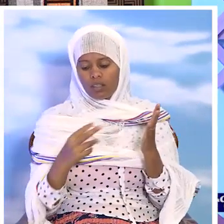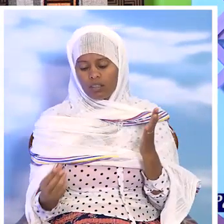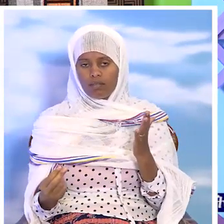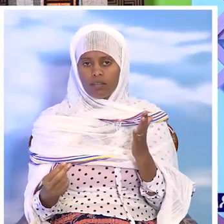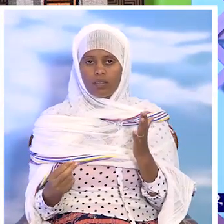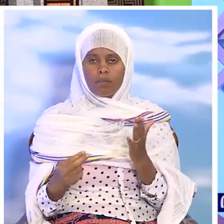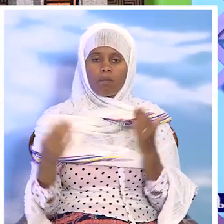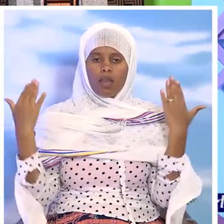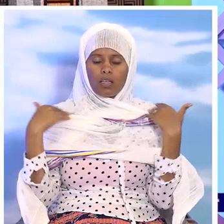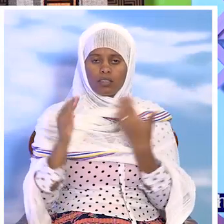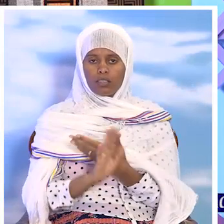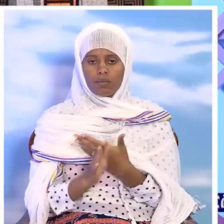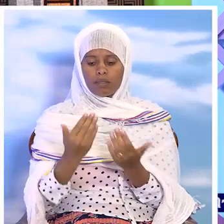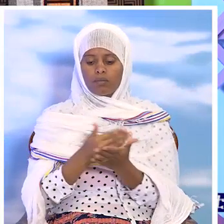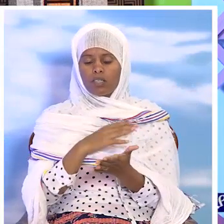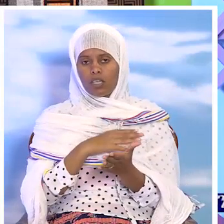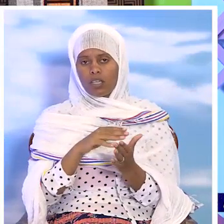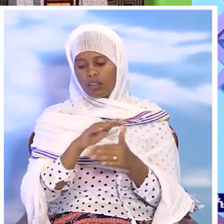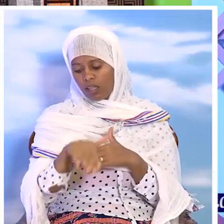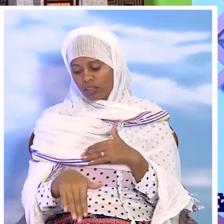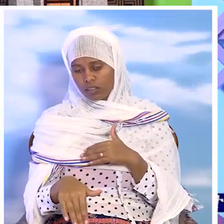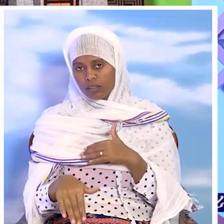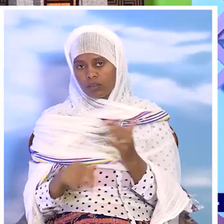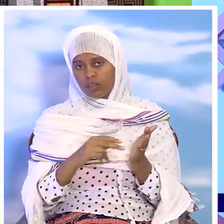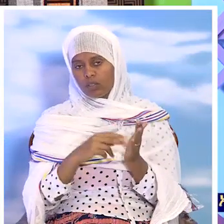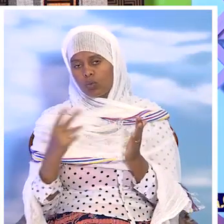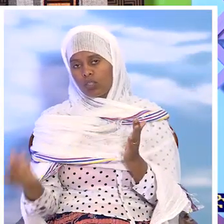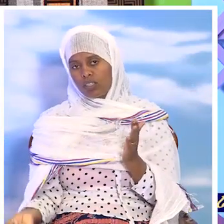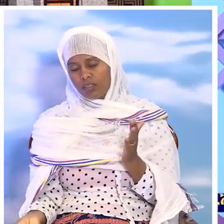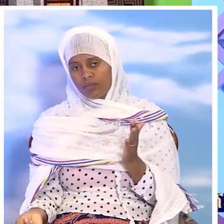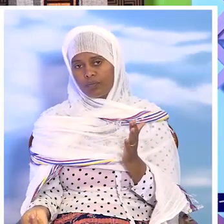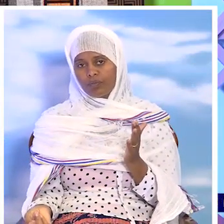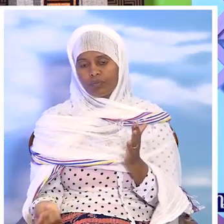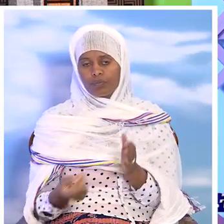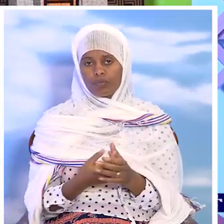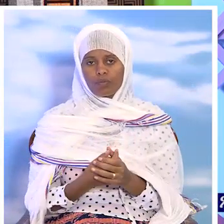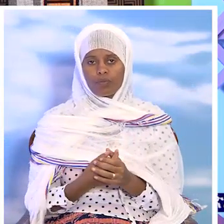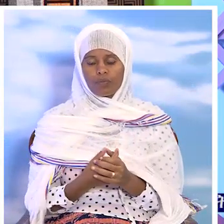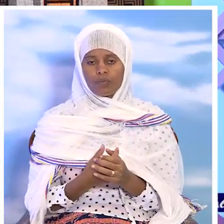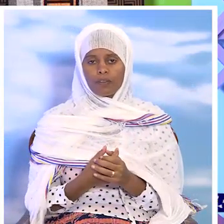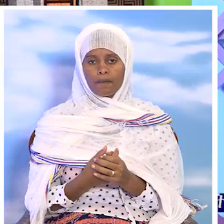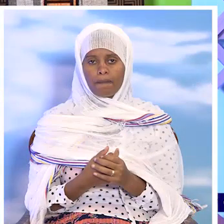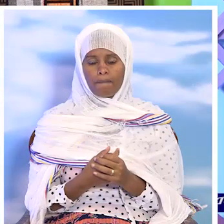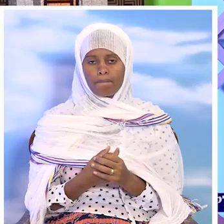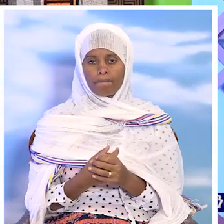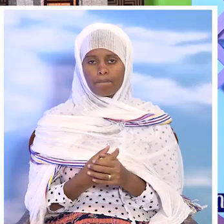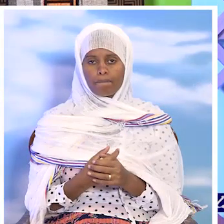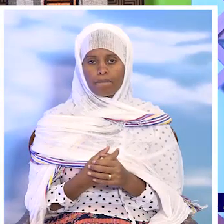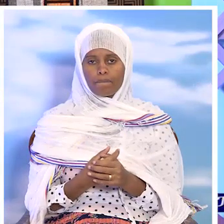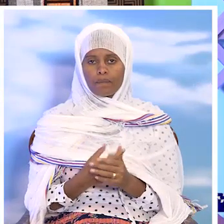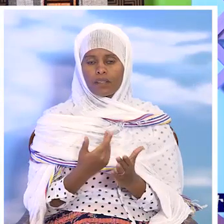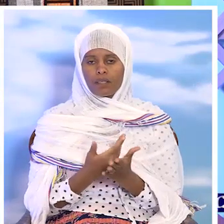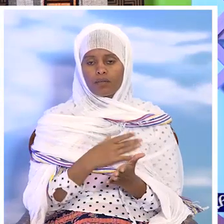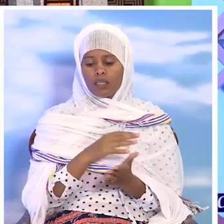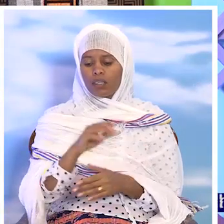ርኢኹ ኣድሕነካዮ ሞ ካብ ዘለካዮም ታሕቲ ገጽካ ወእምዚ ቅንፅ ወተወረው ታይተ ካብ ዘለካዮስ